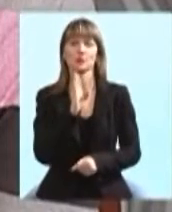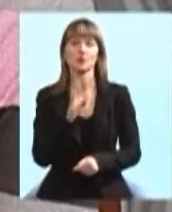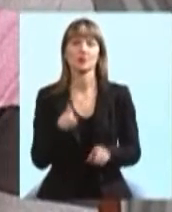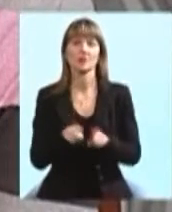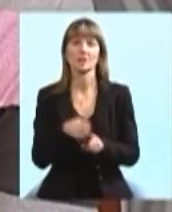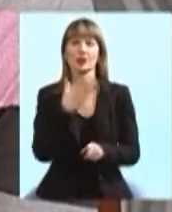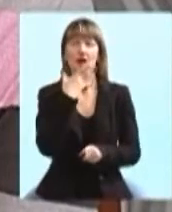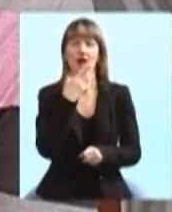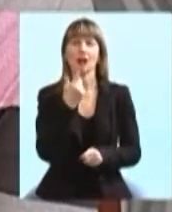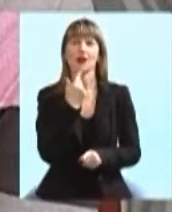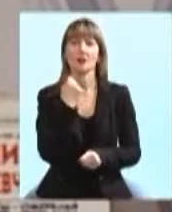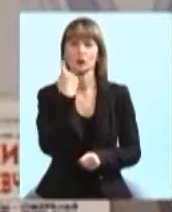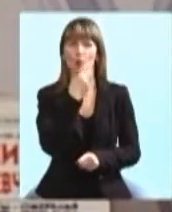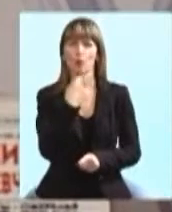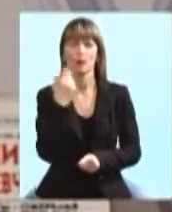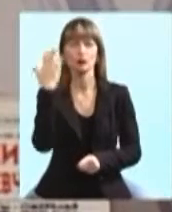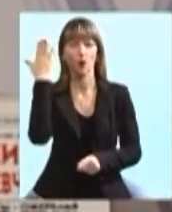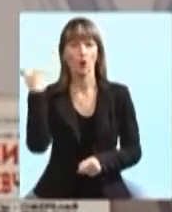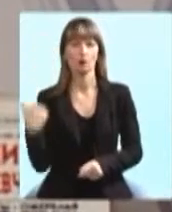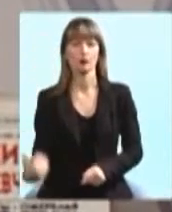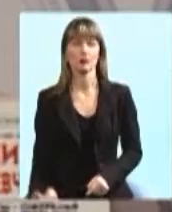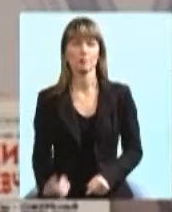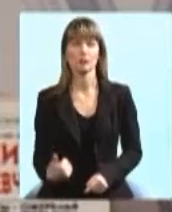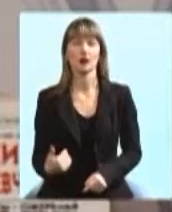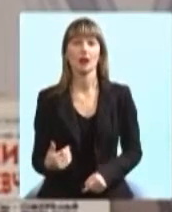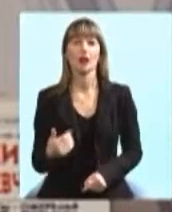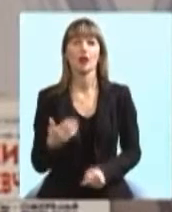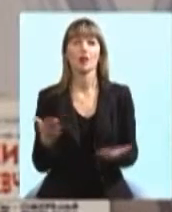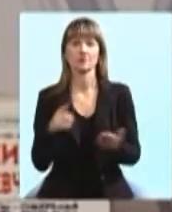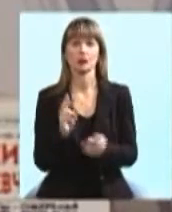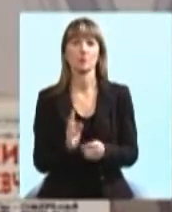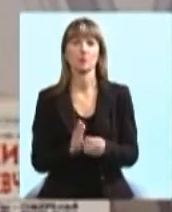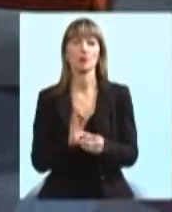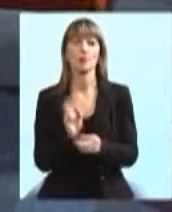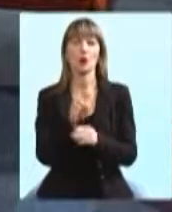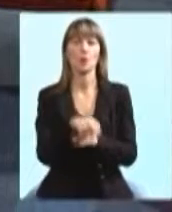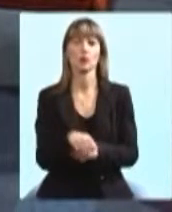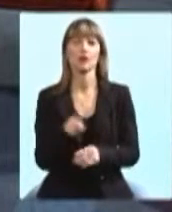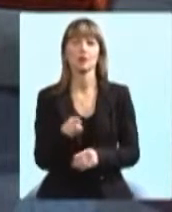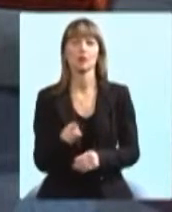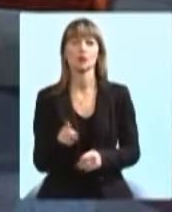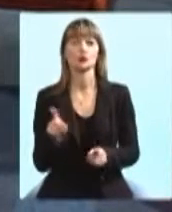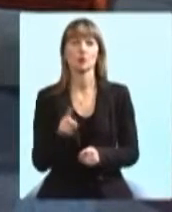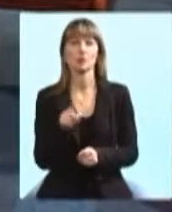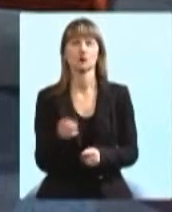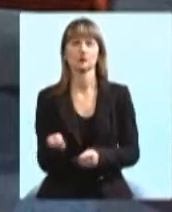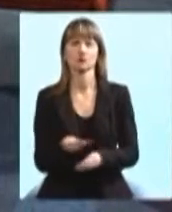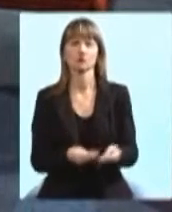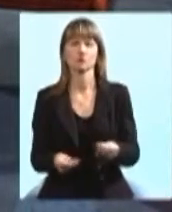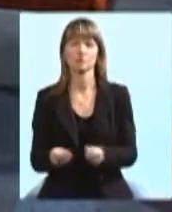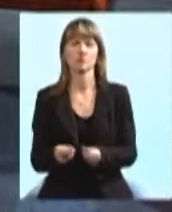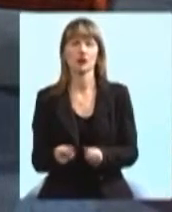такими красными губами, с длинными черными волосами, которые ты приходишь к ним, они тебе что-то там гадают, они